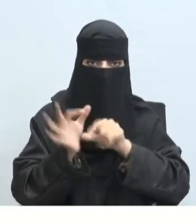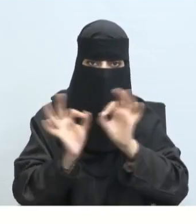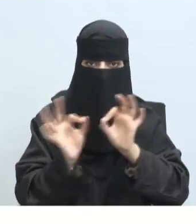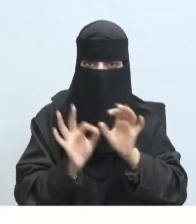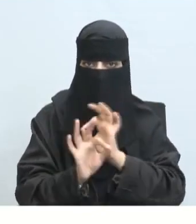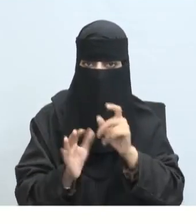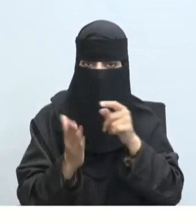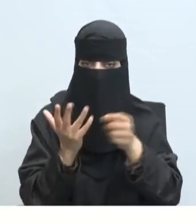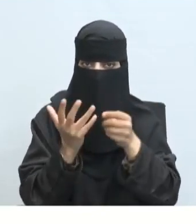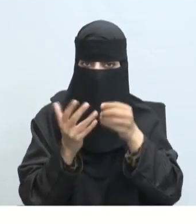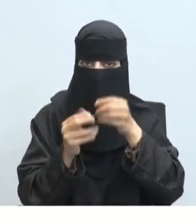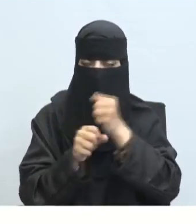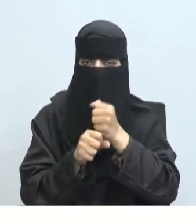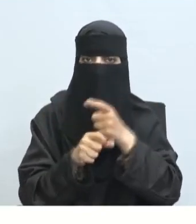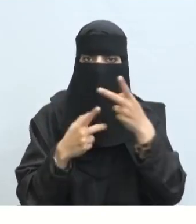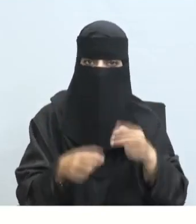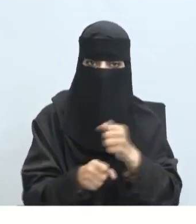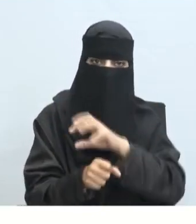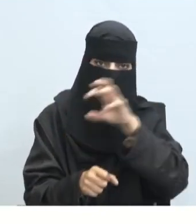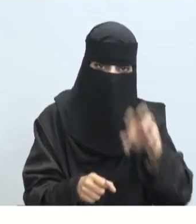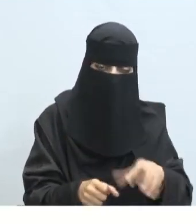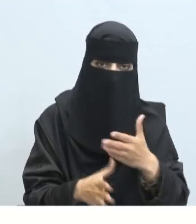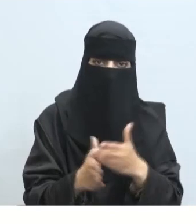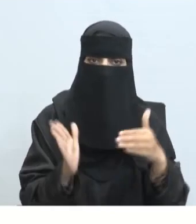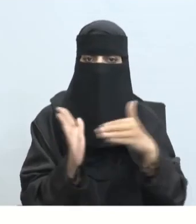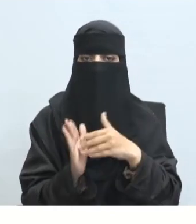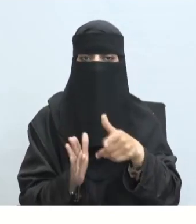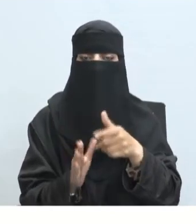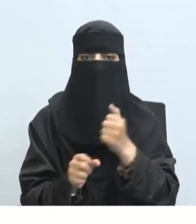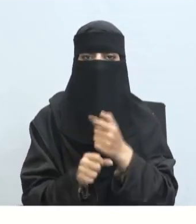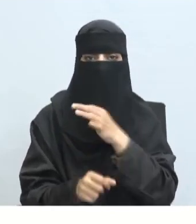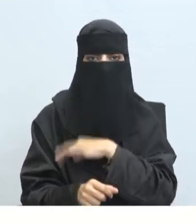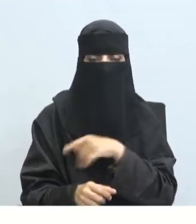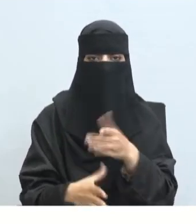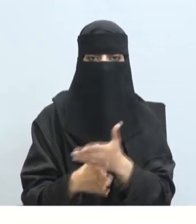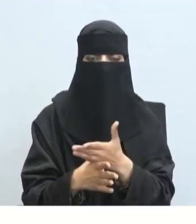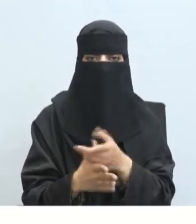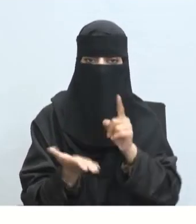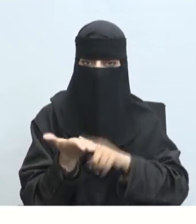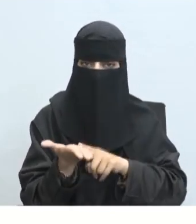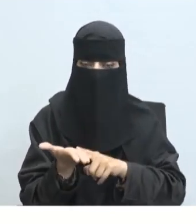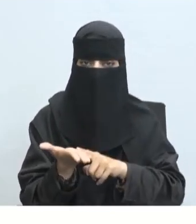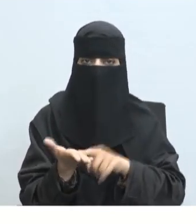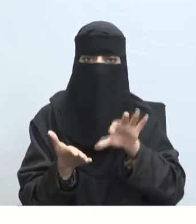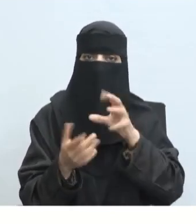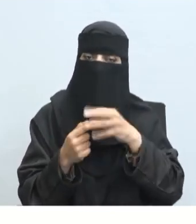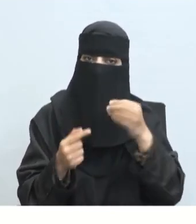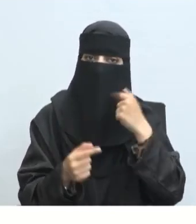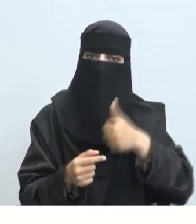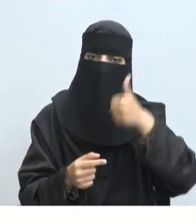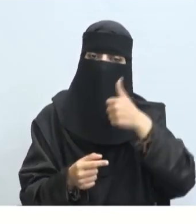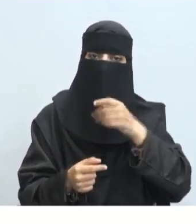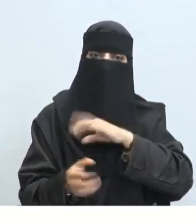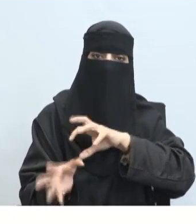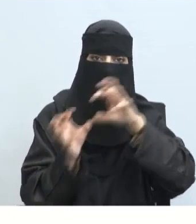ونضع الخطط محل التنفيذ وبعد ان تنتهي قد يكون هنالك فائض من اصول من موارد نستطيع بعد